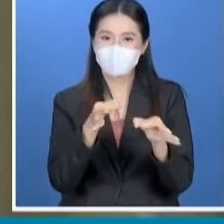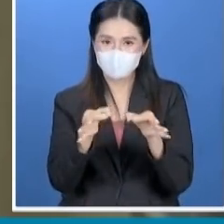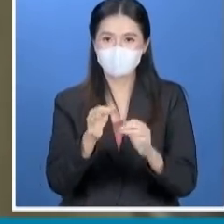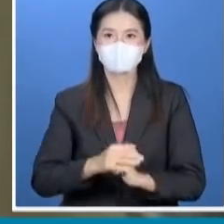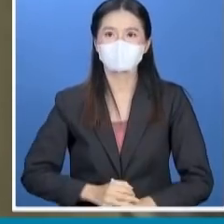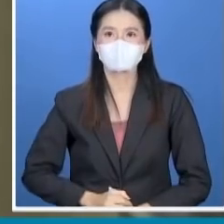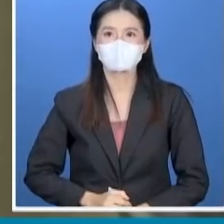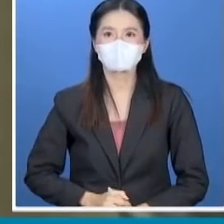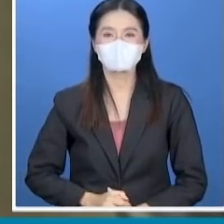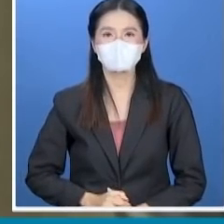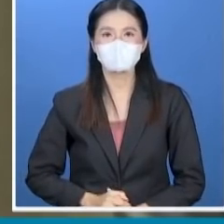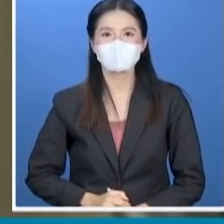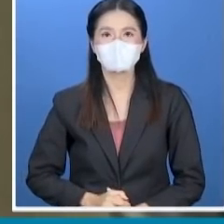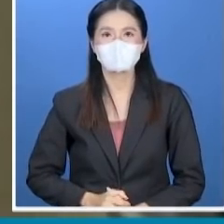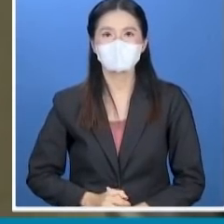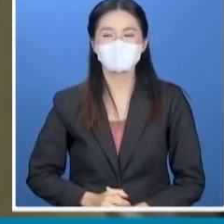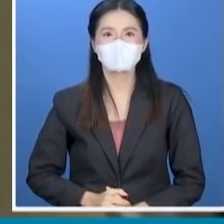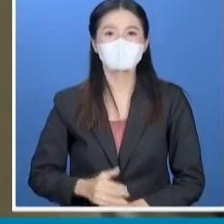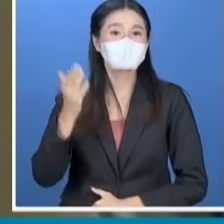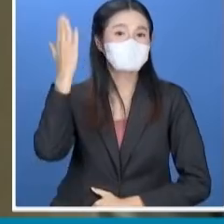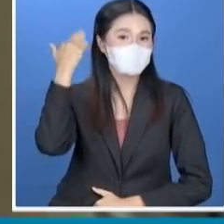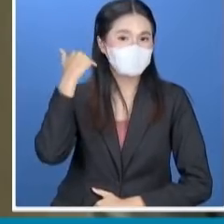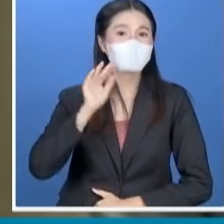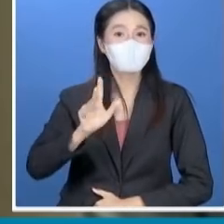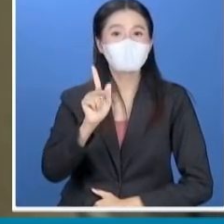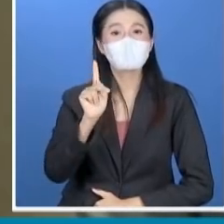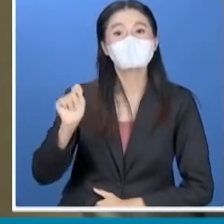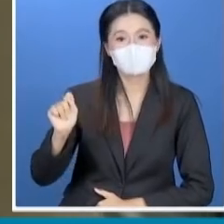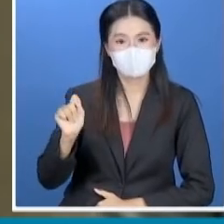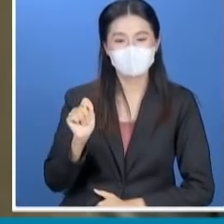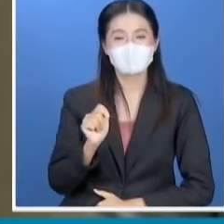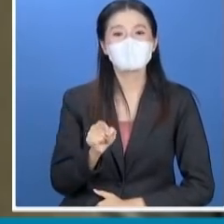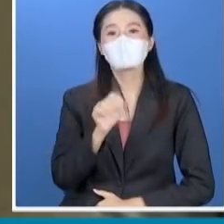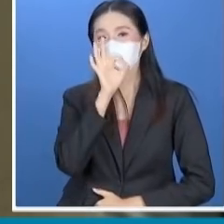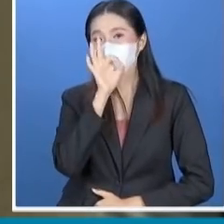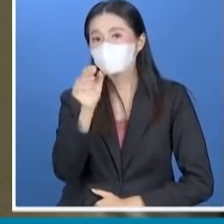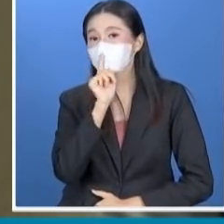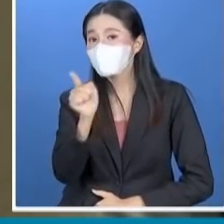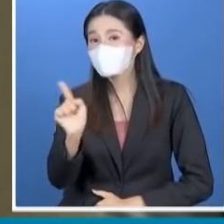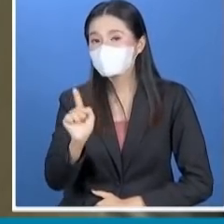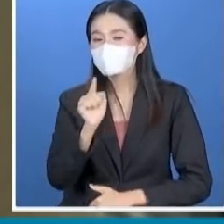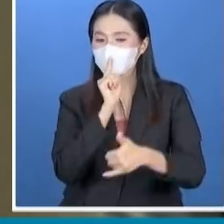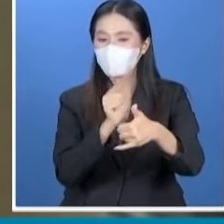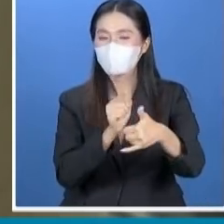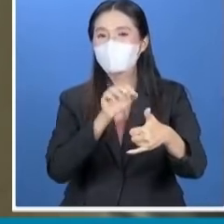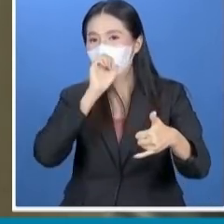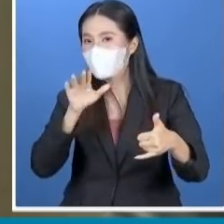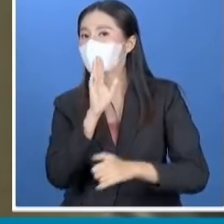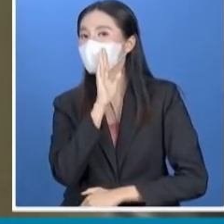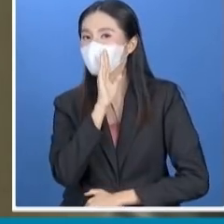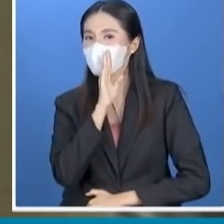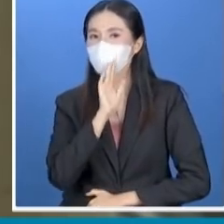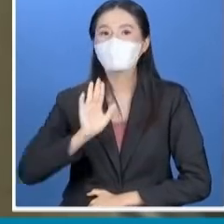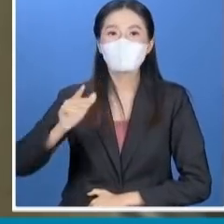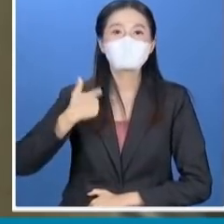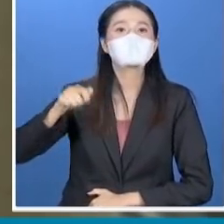ยคือครั้งที่แล้วของคุณกติกเนี่ยนะฮะเราแจ้งข้อหาให้การเท็จมันอยู่ขึ้นอำนา